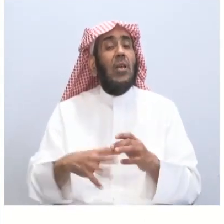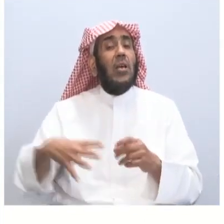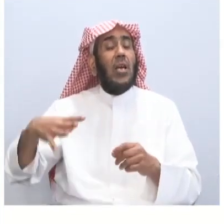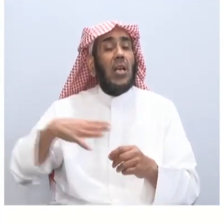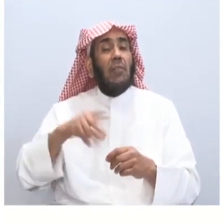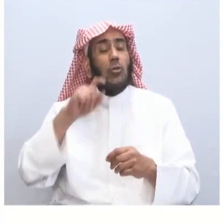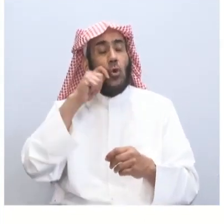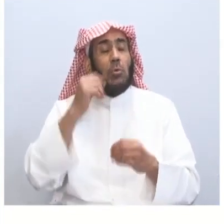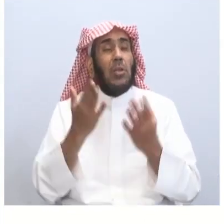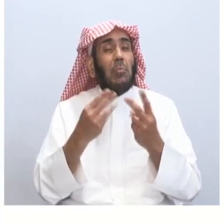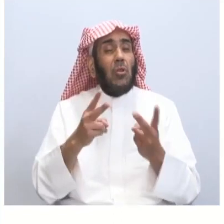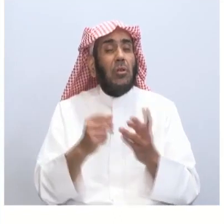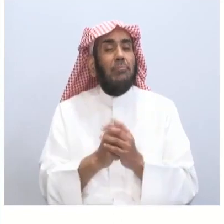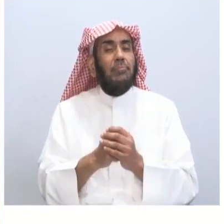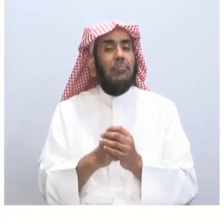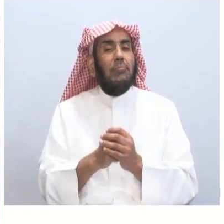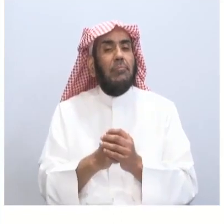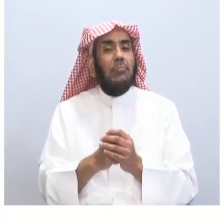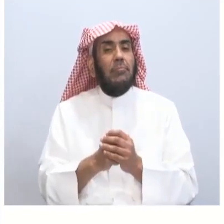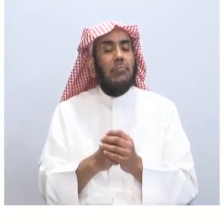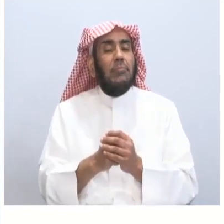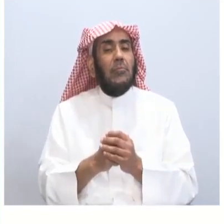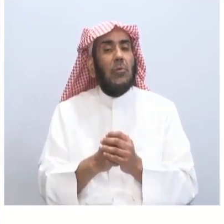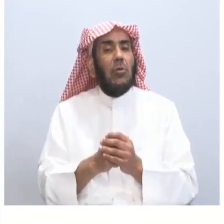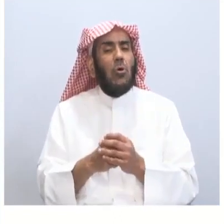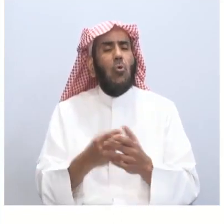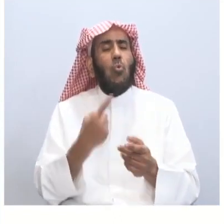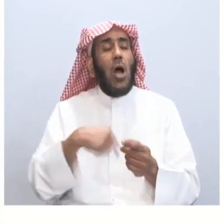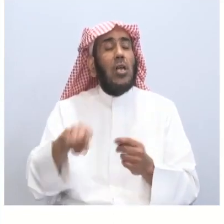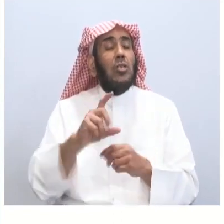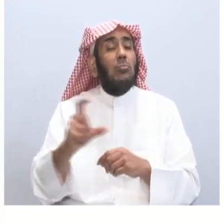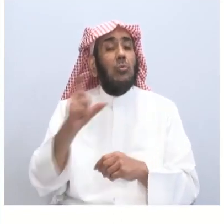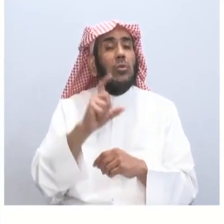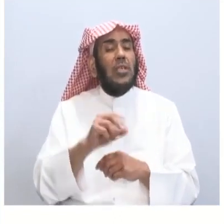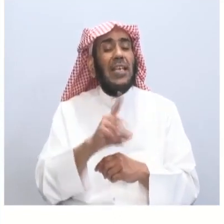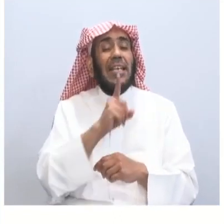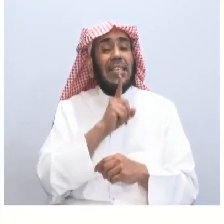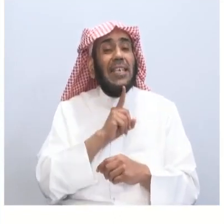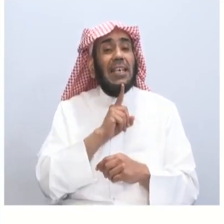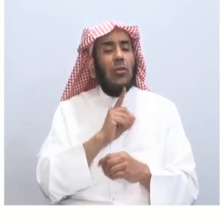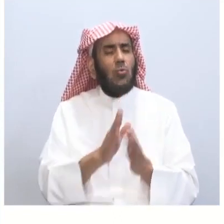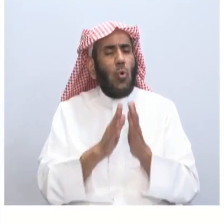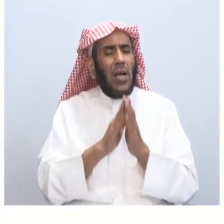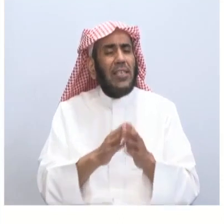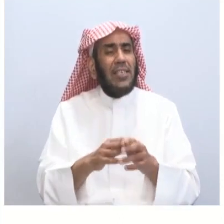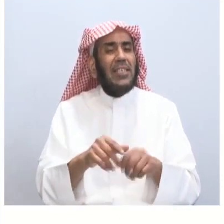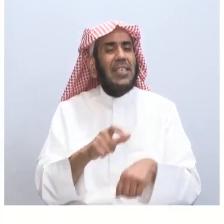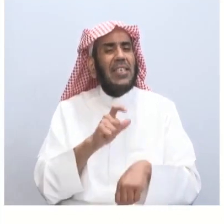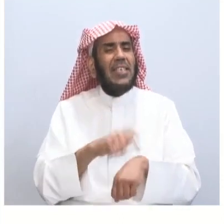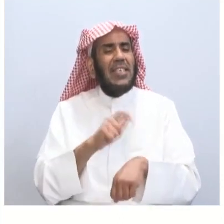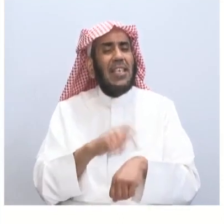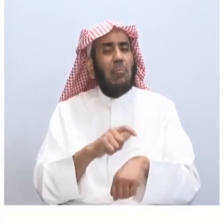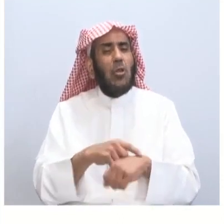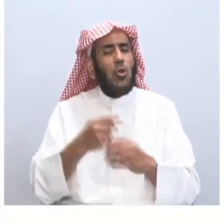بن الخطاب رضي الله عنه وحاجه المسلمين الى تاريخ يحدد زمن